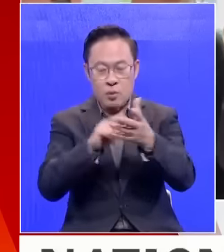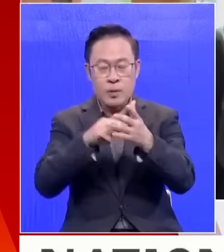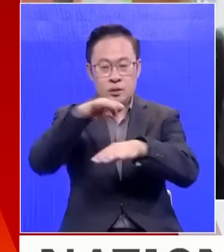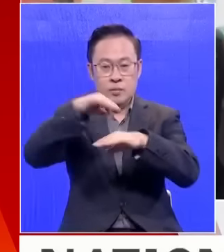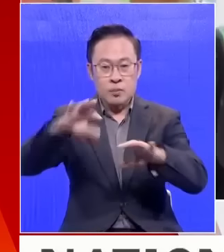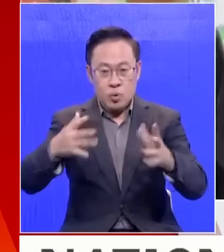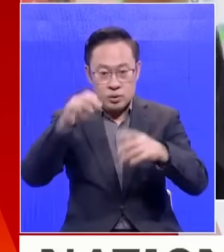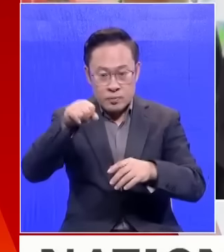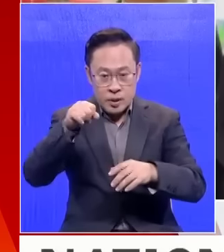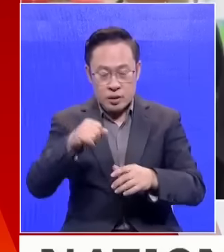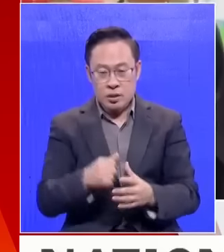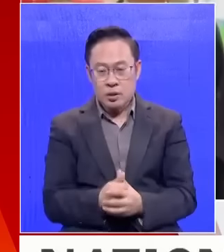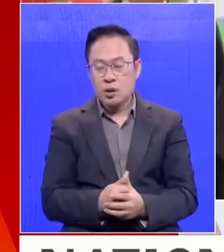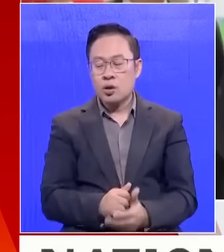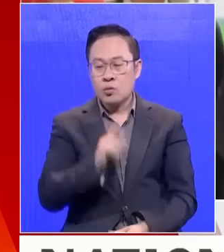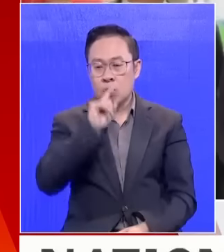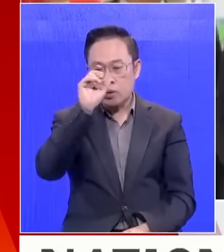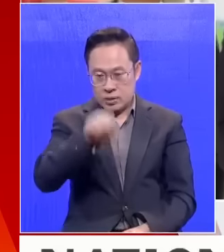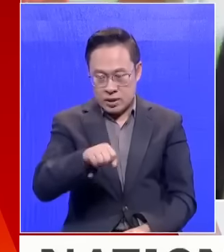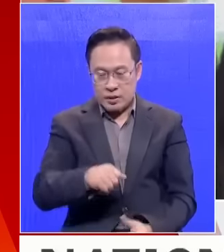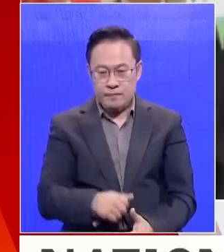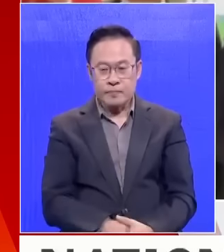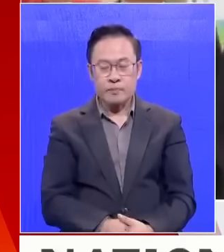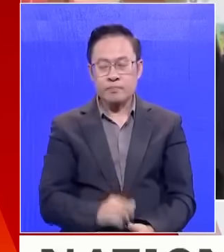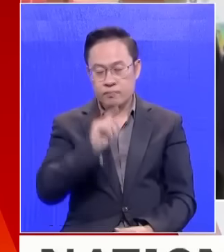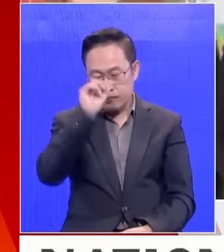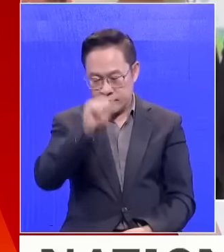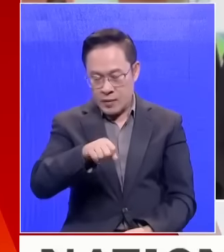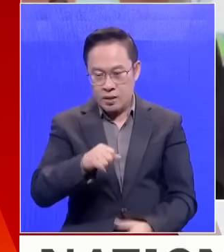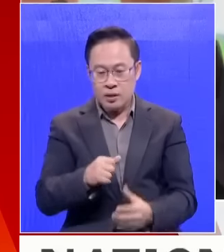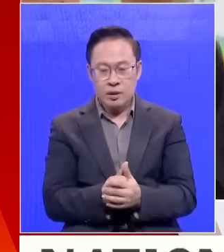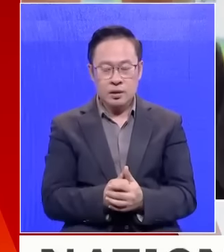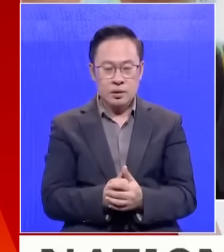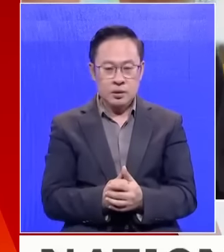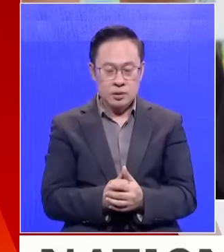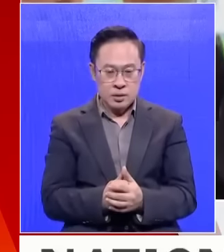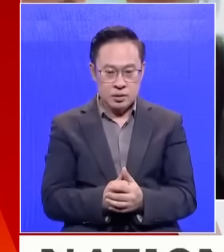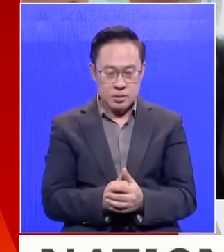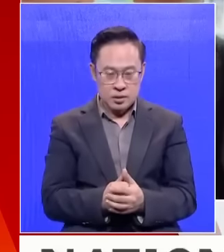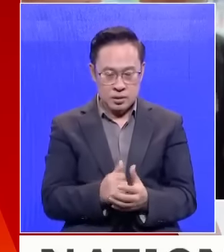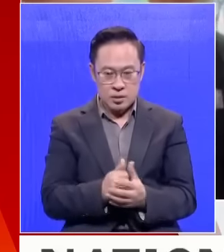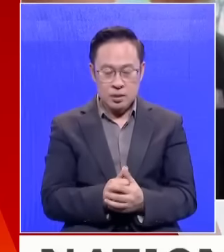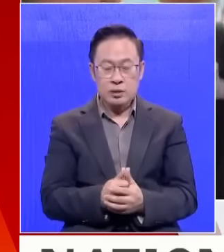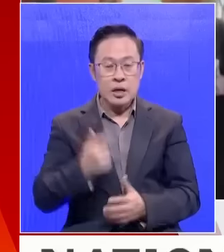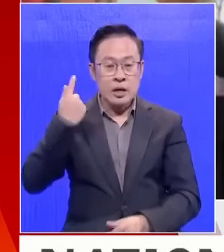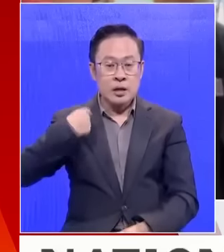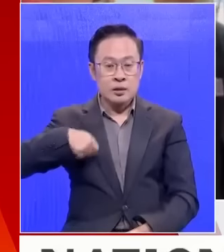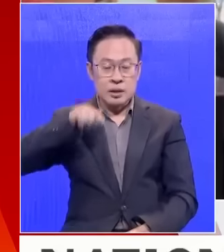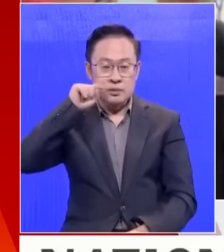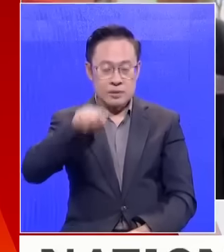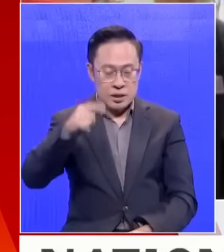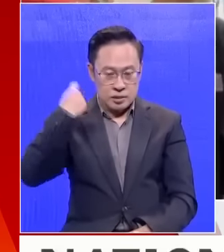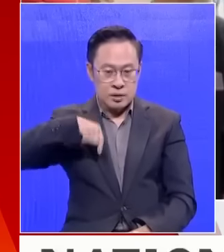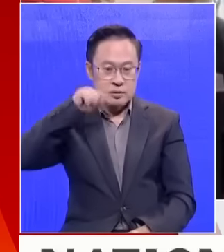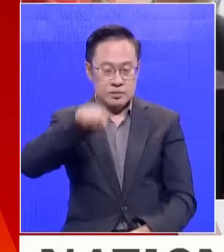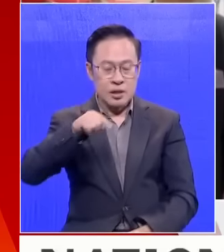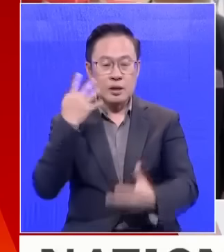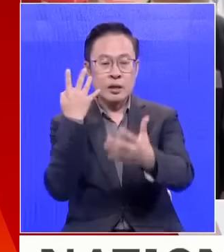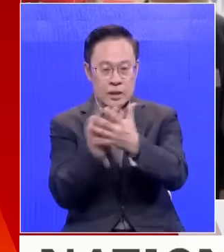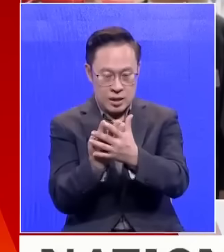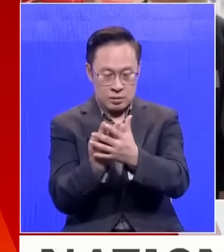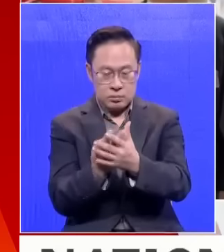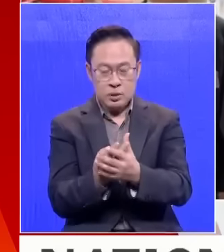ก็ถือว่าเป็นข้อห้ามแล้ว อันนี้อาจารย์จำได้ ถ้าถือว่าต้องคำพิพากษาแปลว่าไม่ต้องก้าวขาเข้าเรือนจำก็ไม่ได้แล้วถามอีก